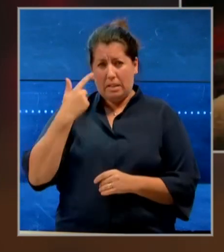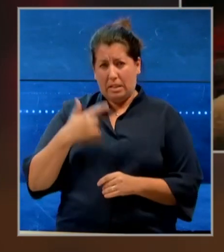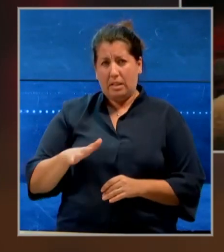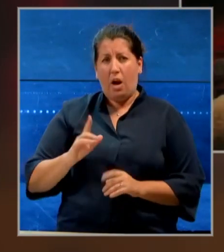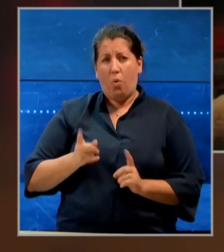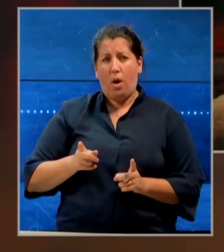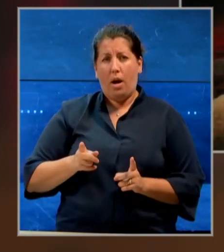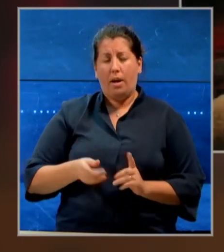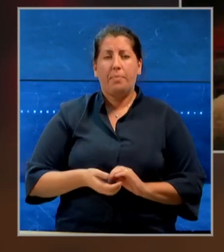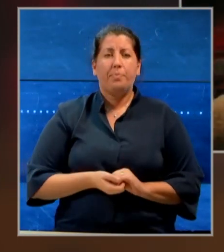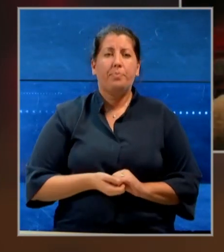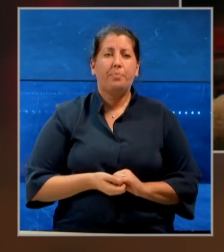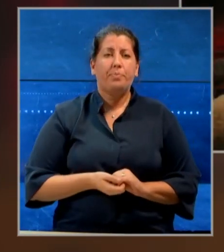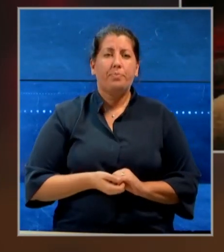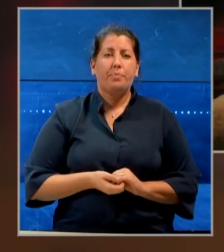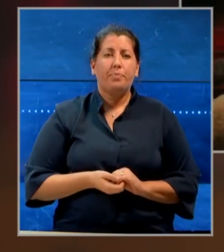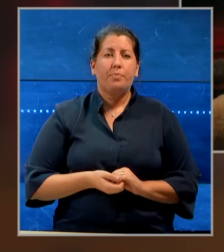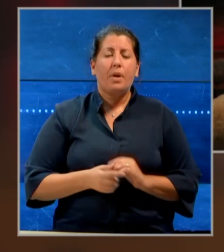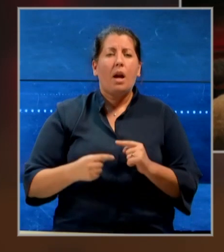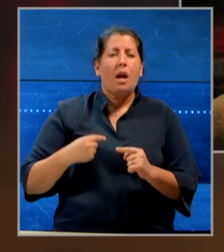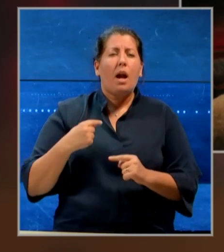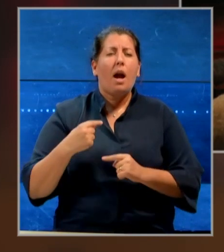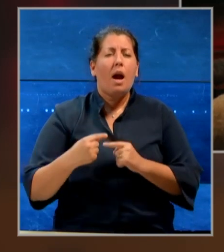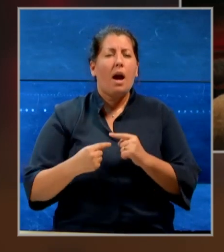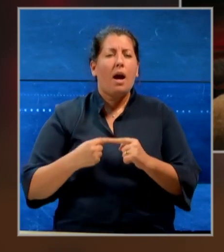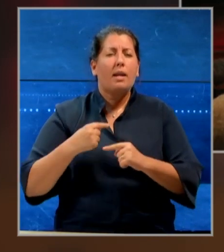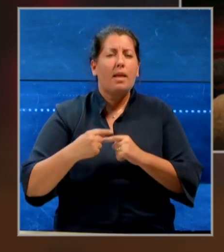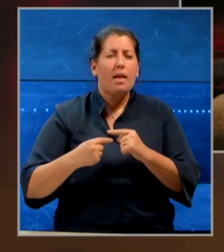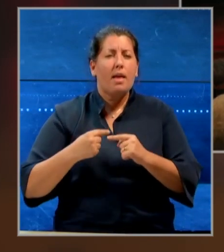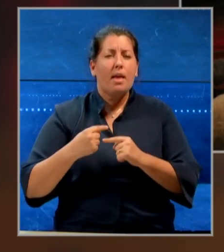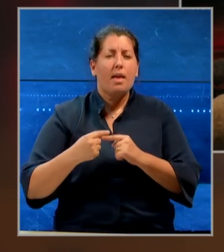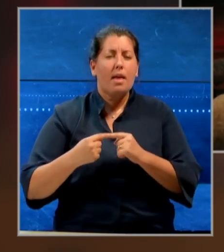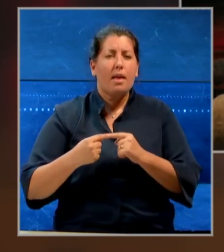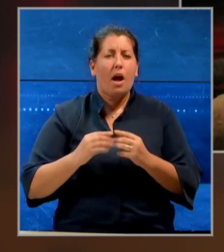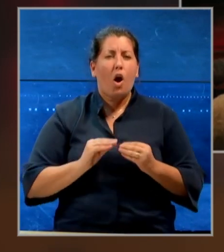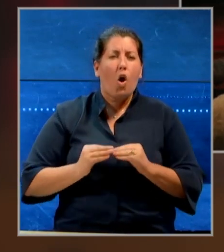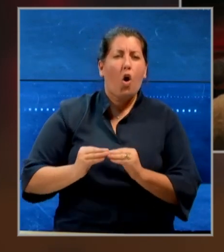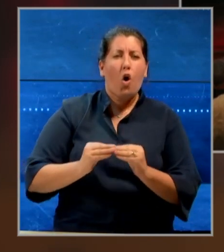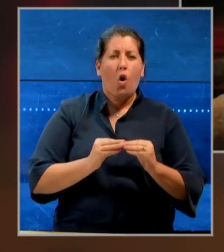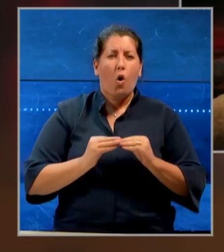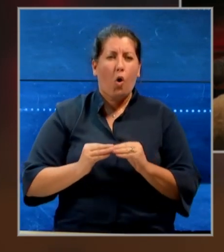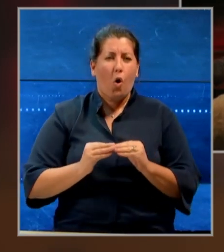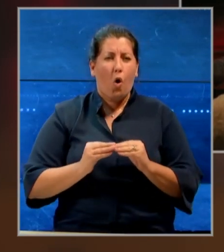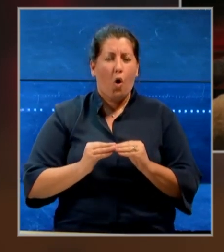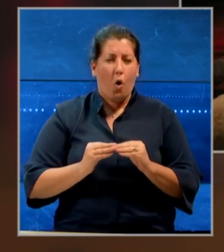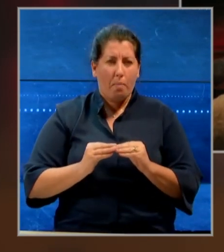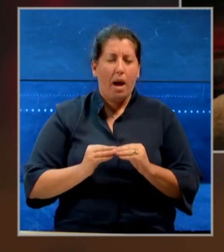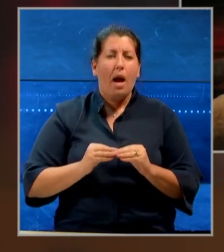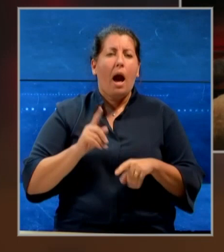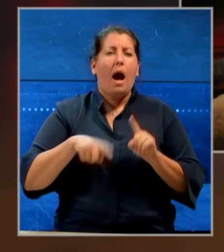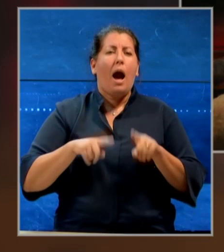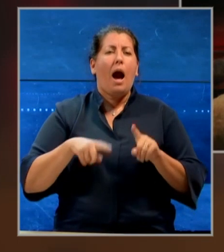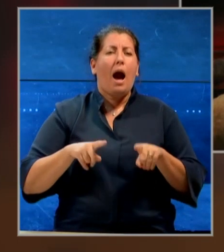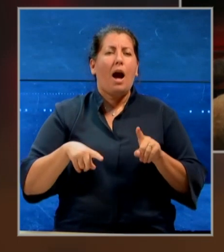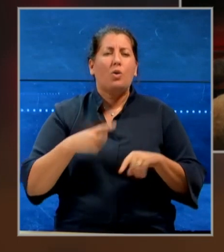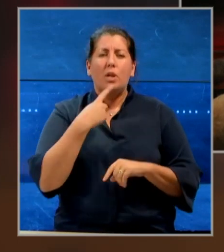colpi più clamorosi di Magalini, perché ogni direttore sportivo si vanta, ho preso quell'altro, io faccio la domanda,